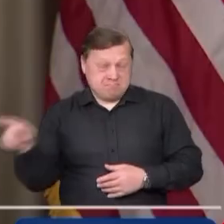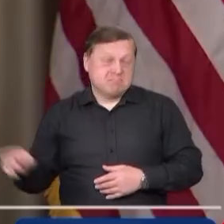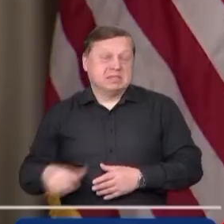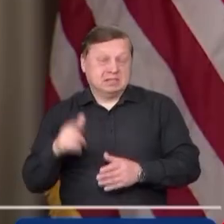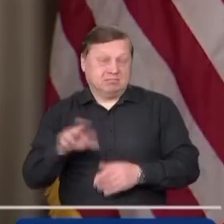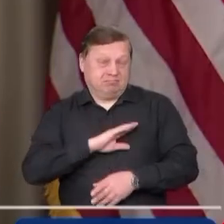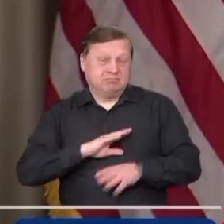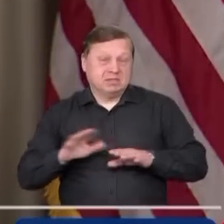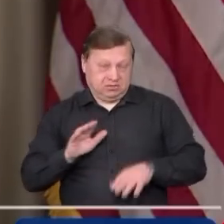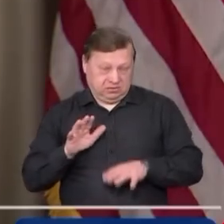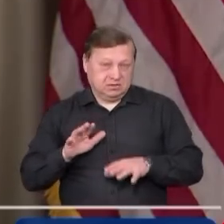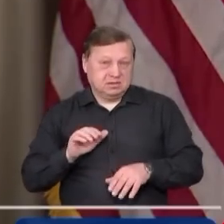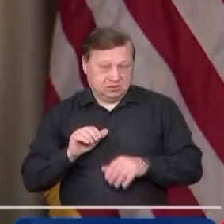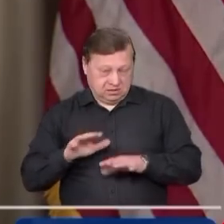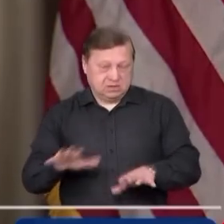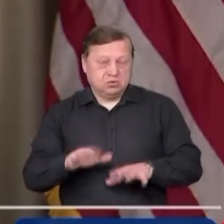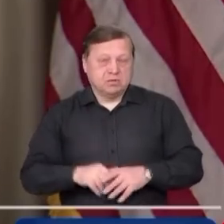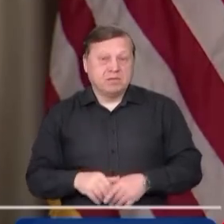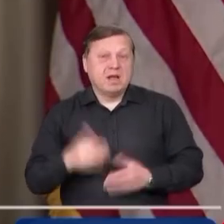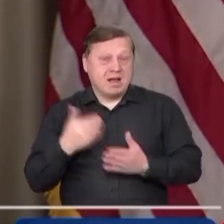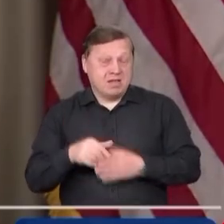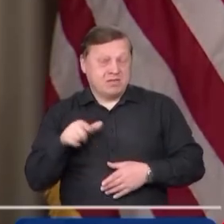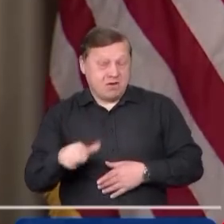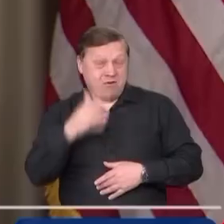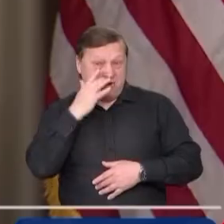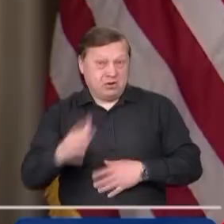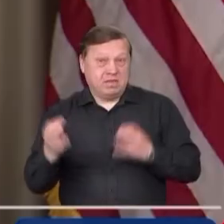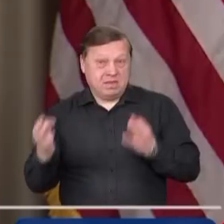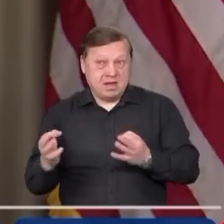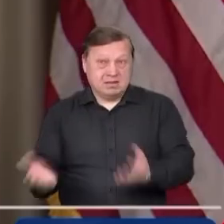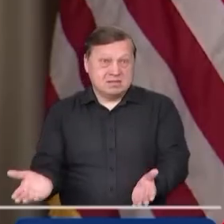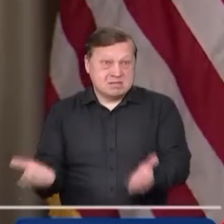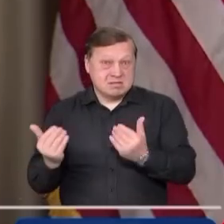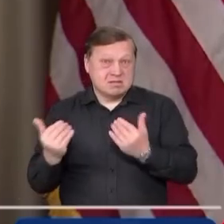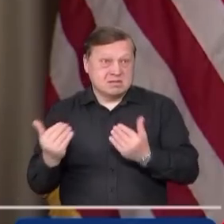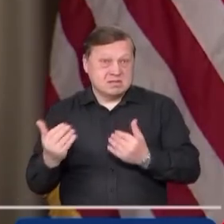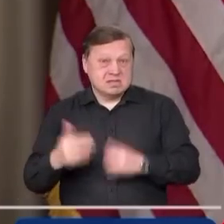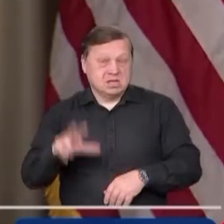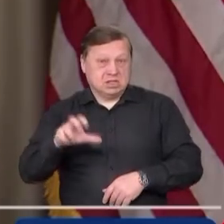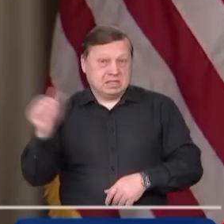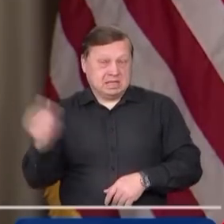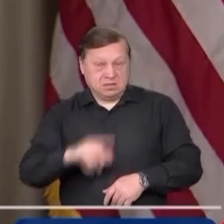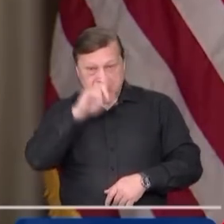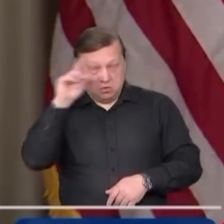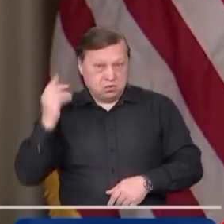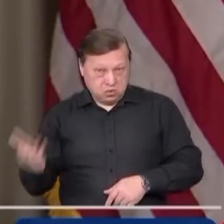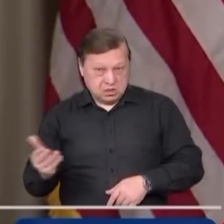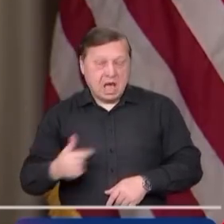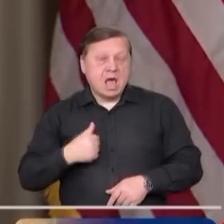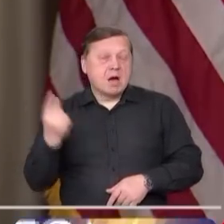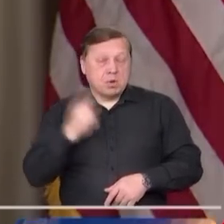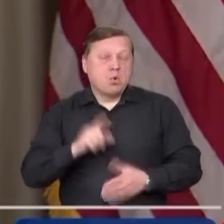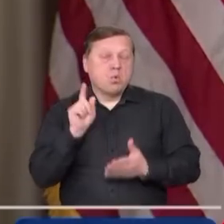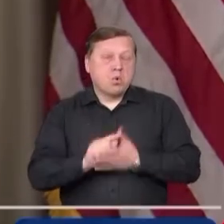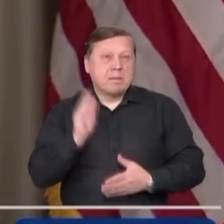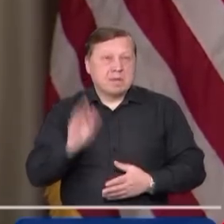Rosjanie dlatego zmobilizowali 300 tysięcy. Myślę, że 250 uda im się faktycznie zmobilizować, więc